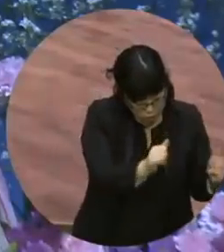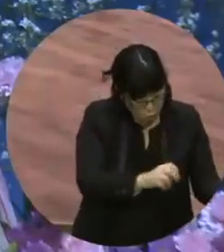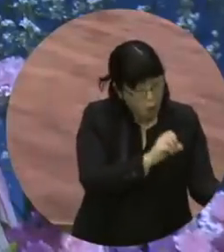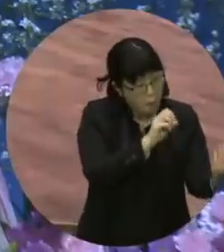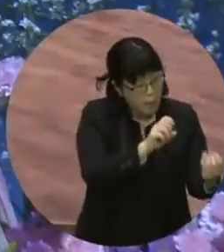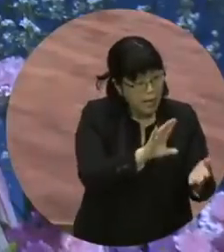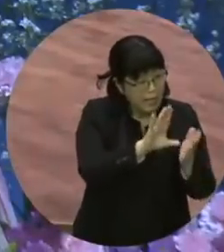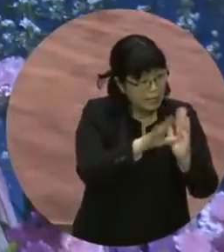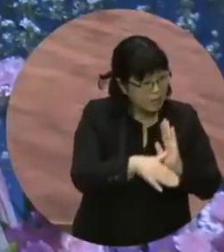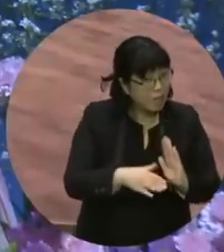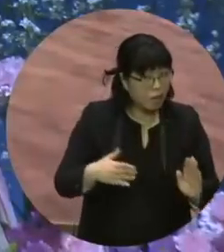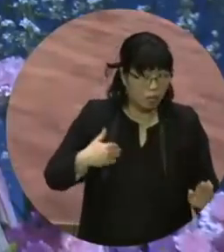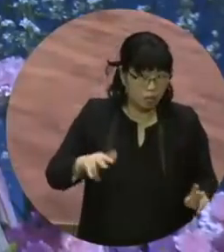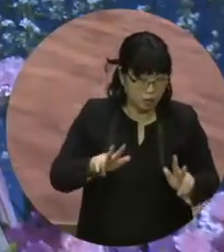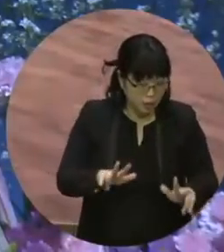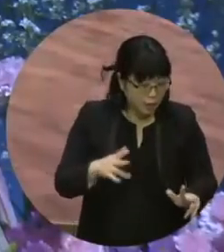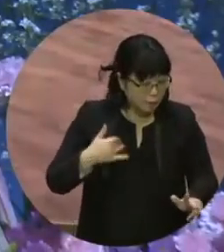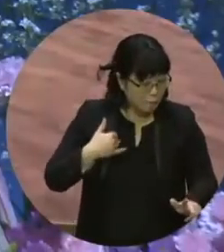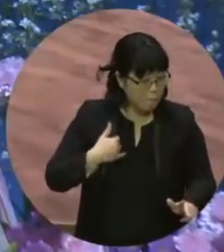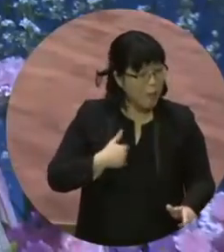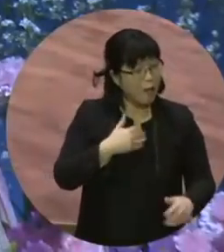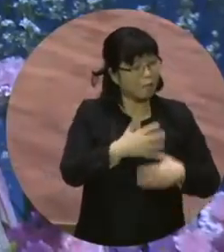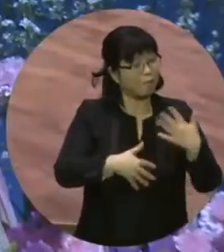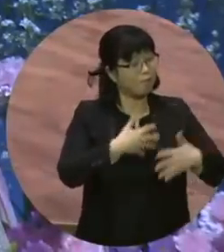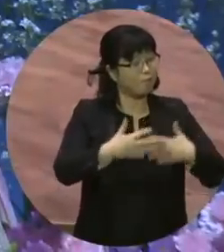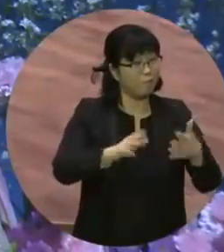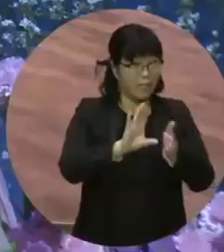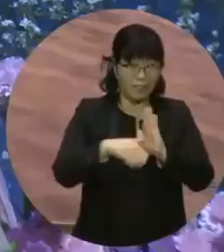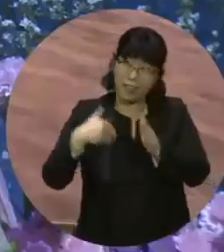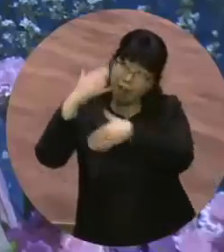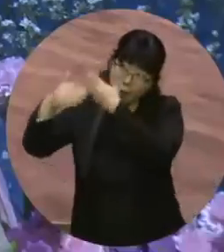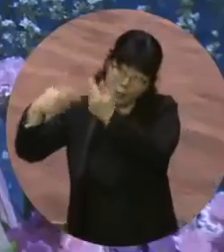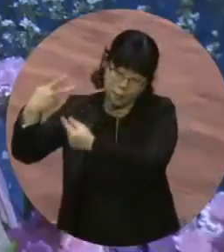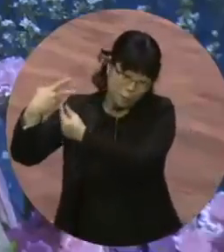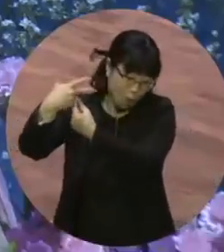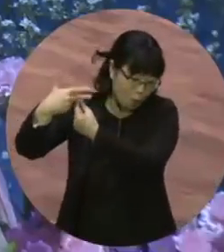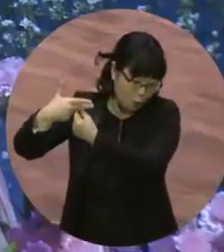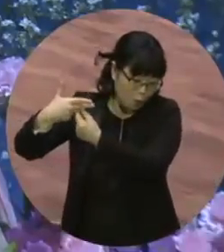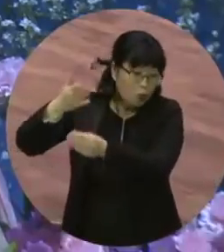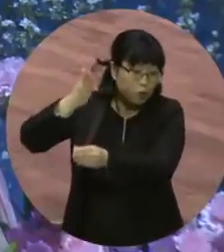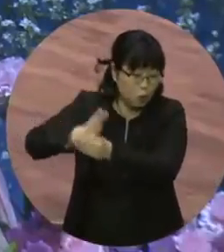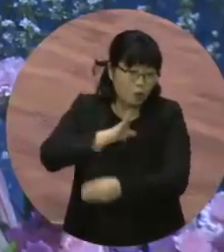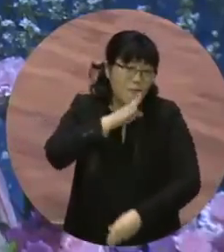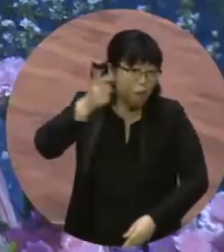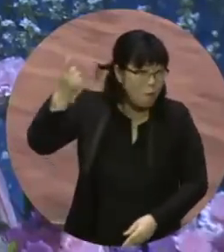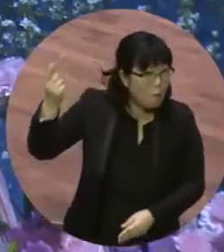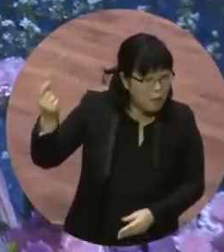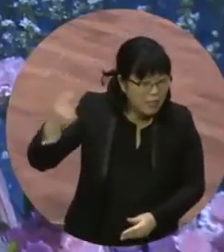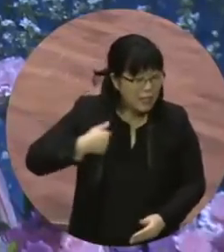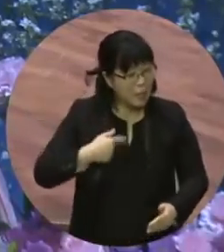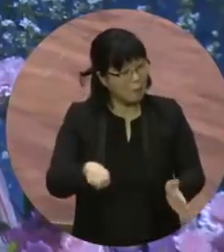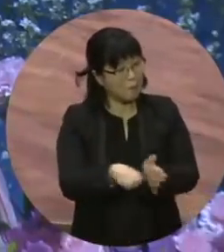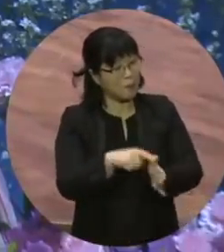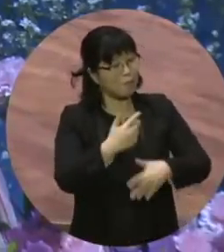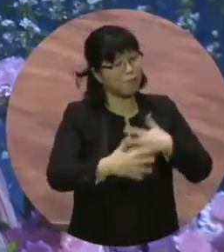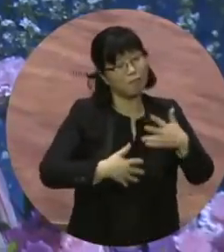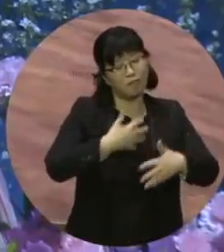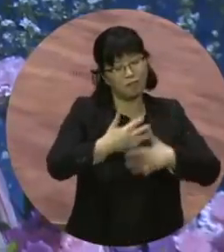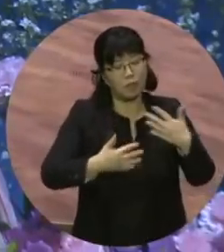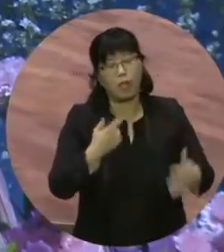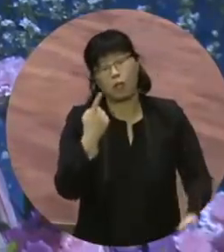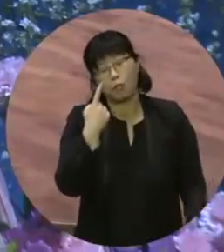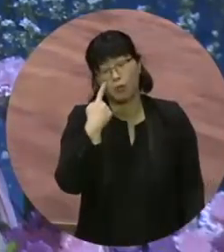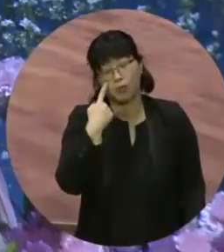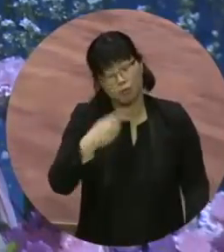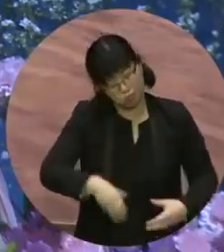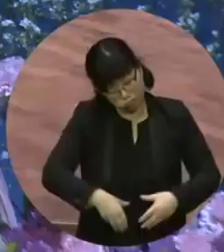의식하며 하나님 듣고 계시죠? 내가 이렇게 말합니다. 하나님 책임지세요. 하나님 영광을 위하여. 아멘. 그 정도로